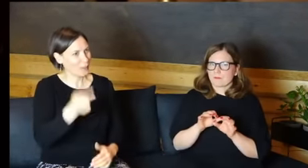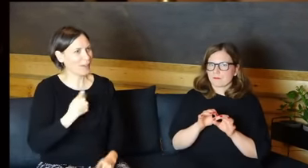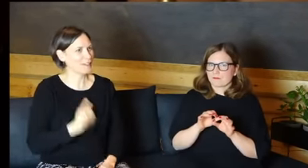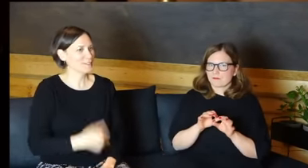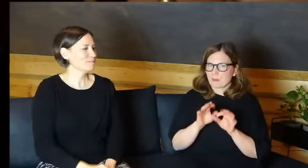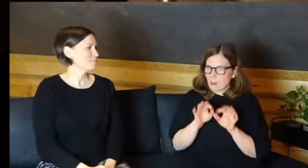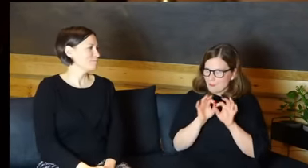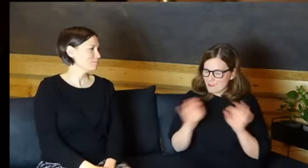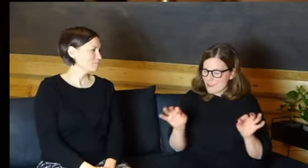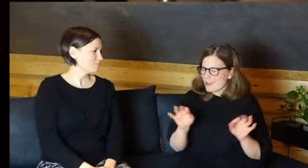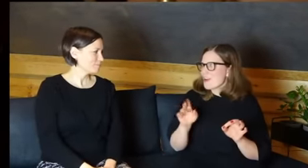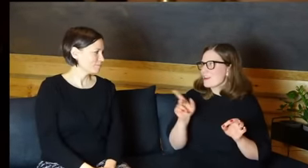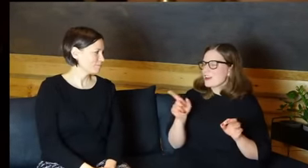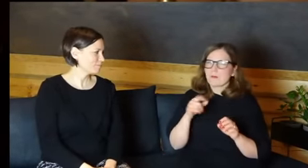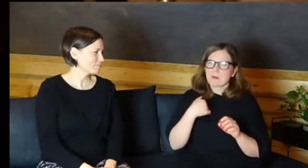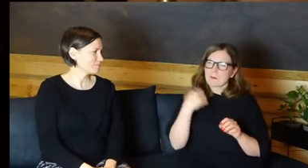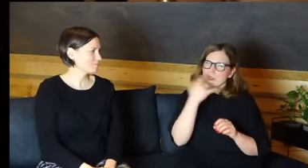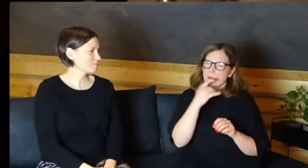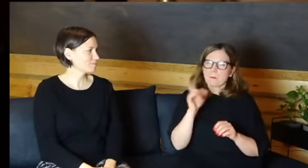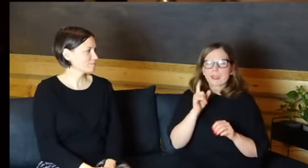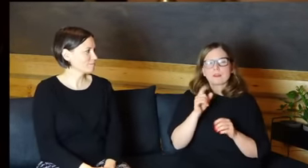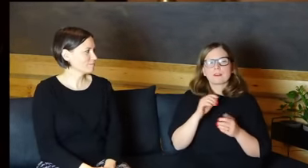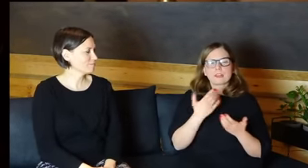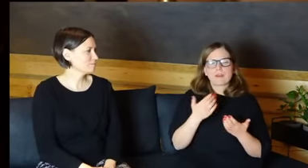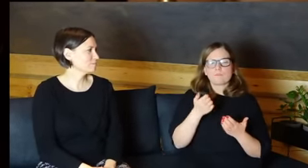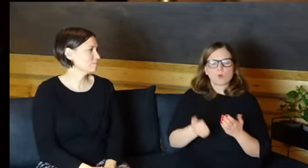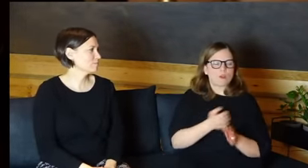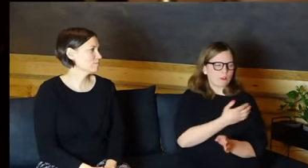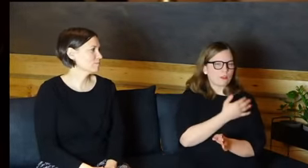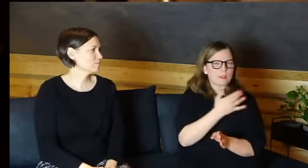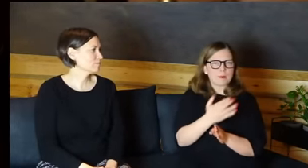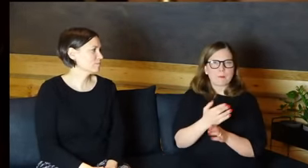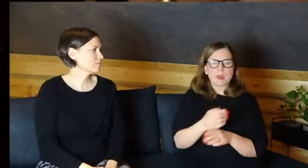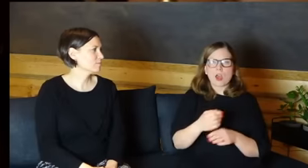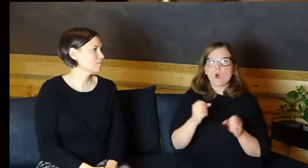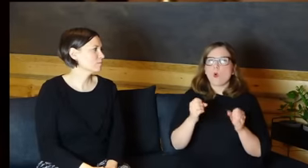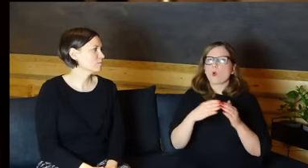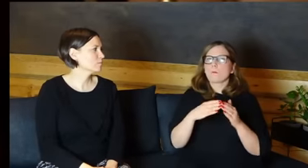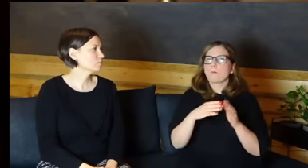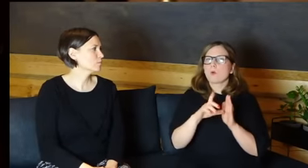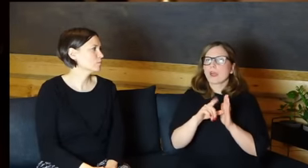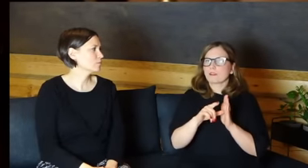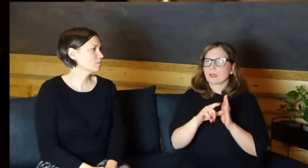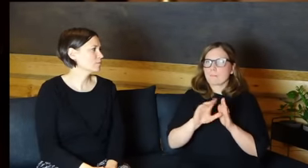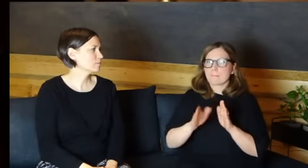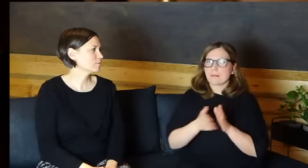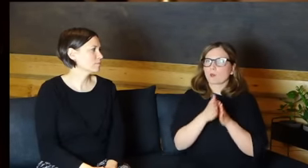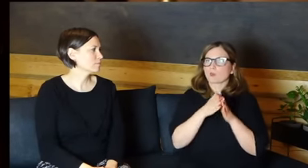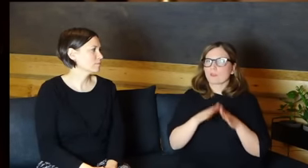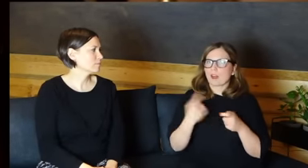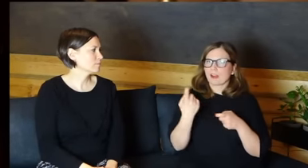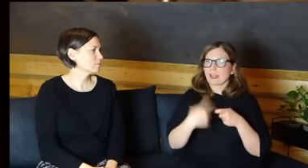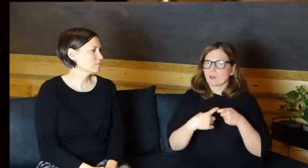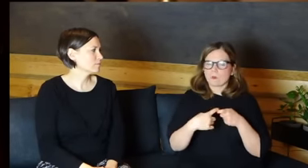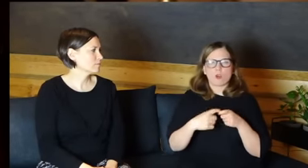että mitä kohokohtia teidän vuoteen on kuulunut perustavalla?